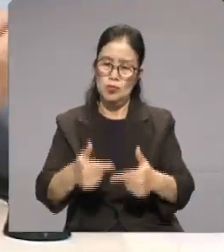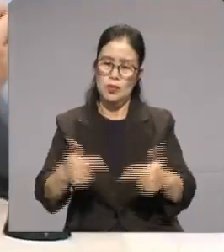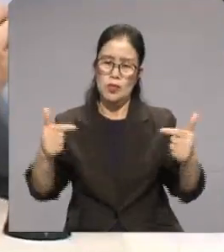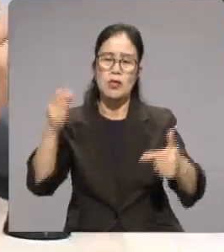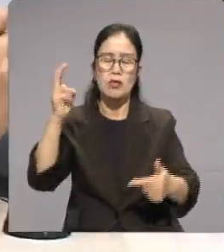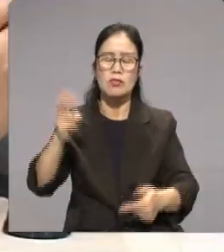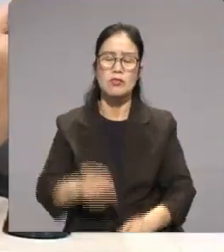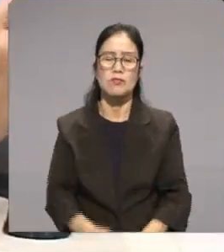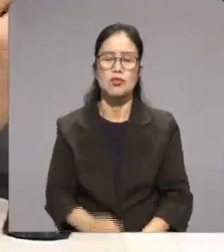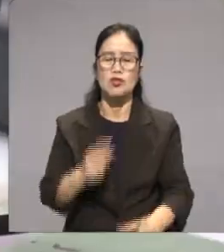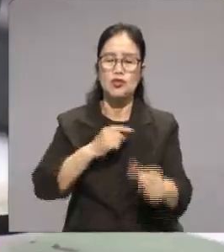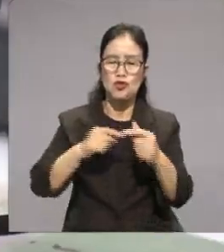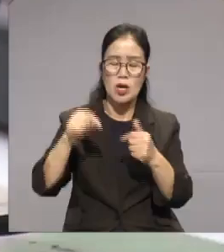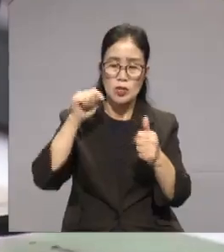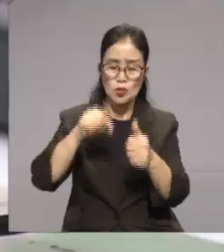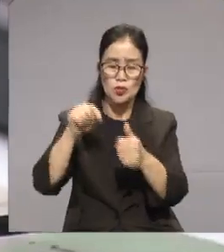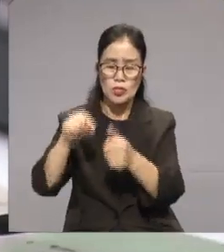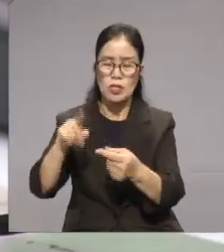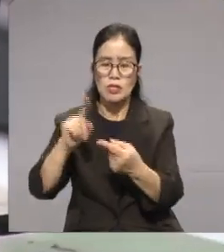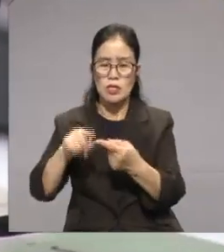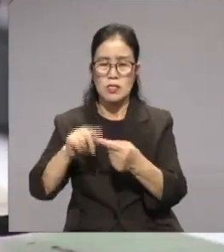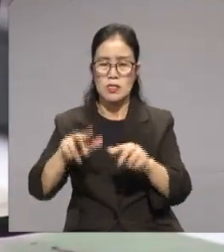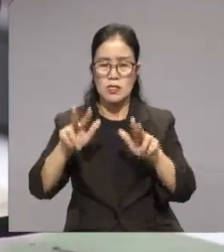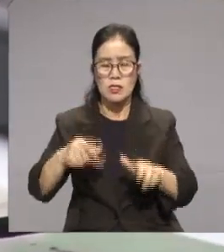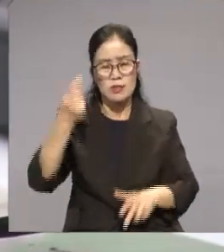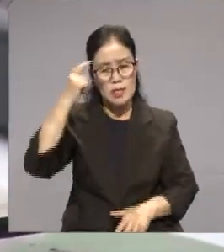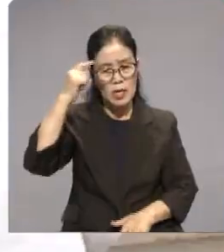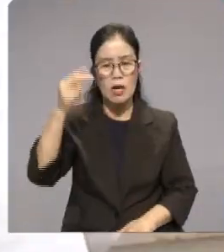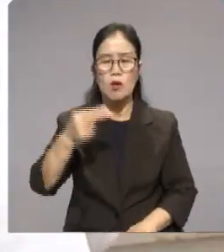보인다며 추가 조치에 대해선 현재